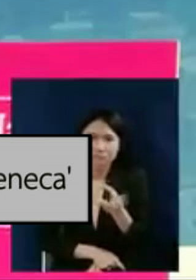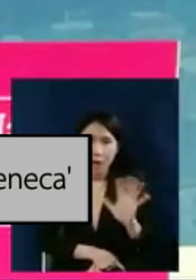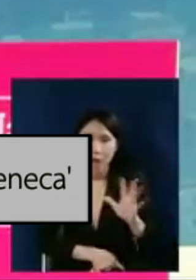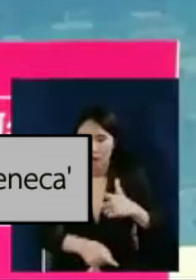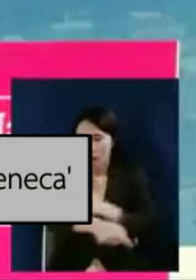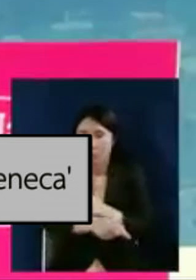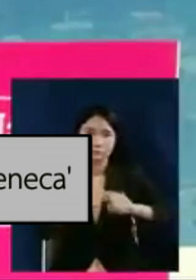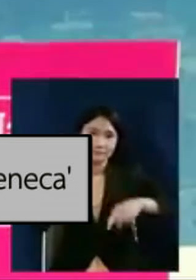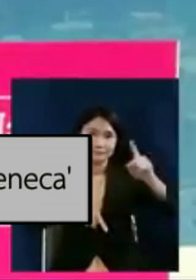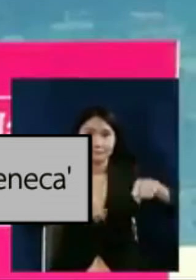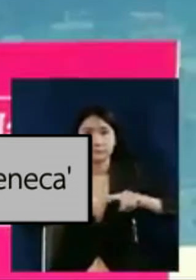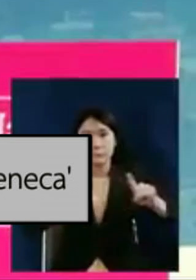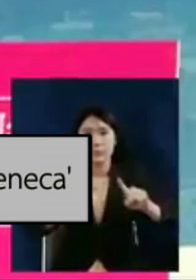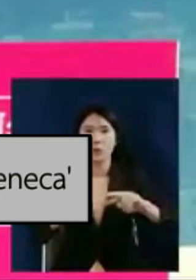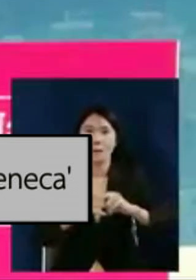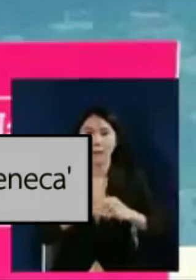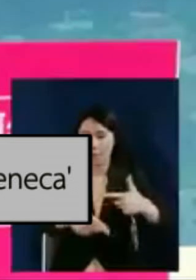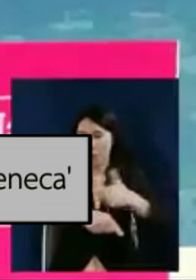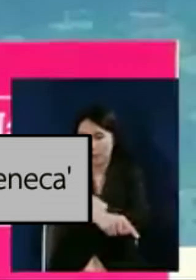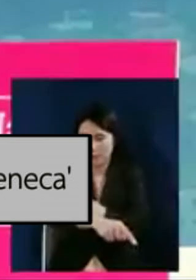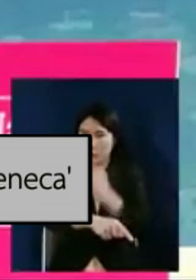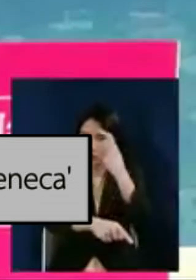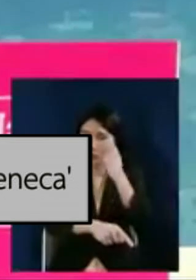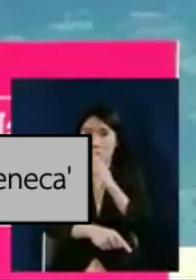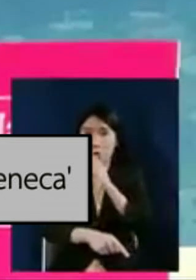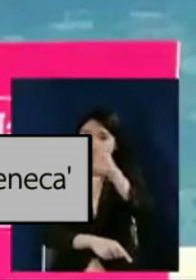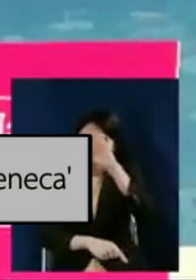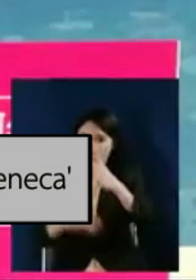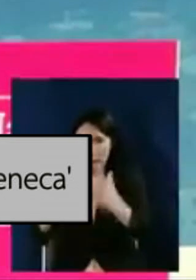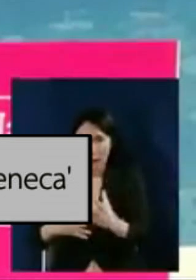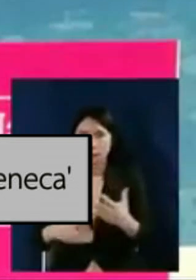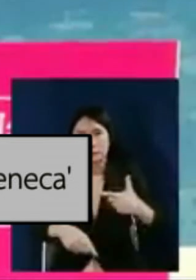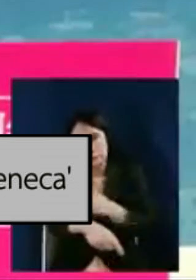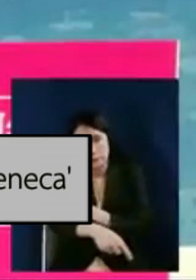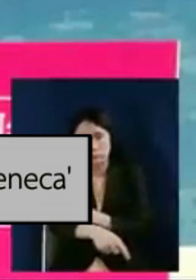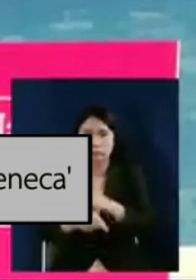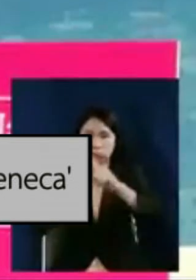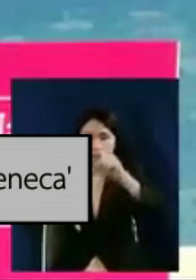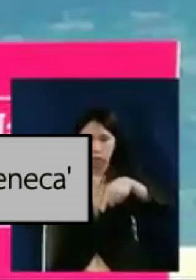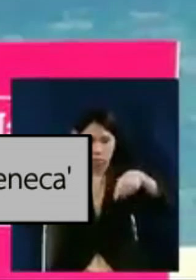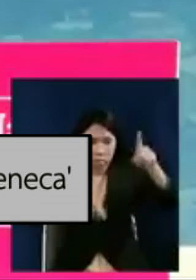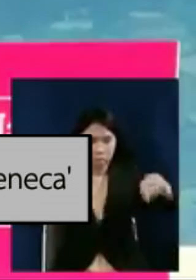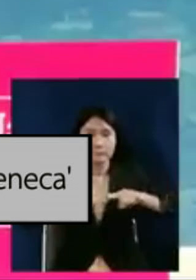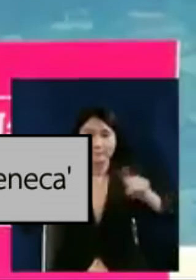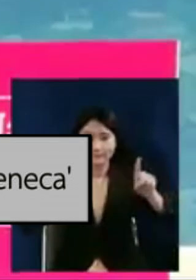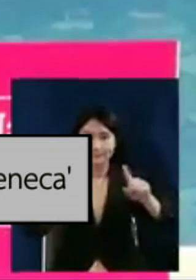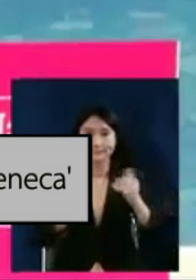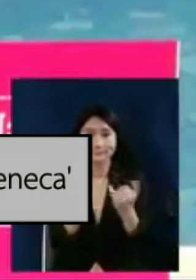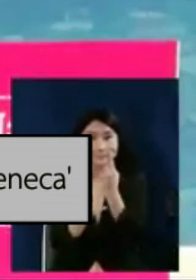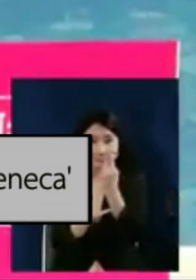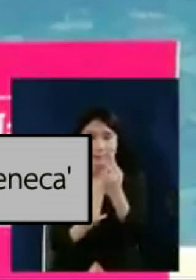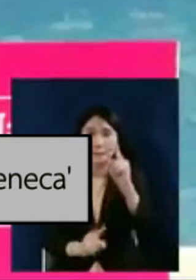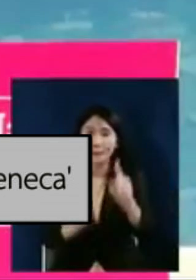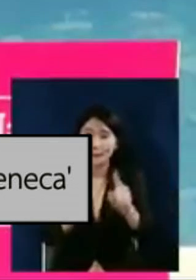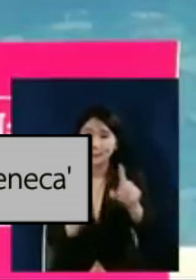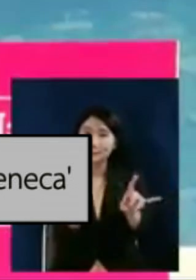ตั้งแต่เด็กๆก็ฉีดกันใช่ไหมพวก correoตับอักเสบเอพิษสุนัขบ้าอะไรแบบนี้เนี่ยก็คือเพาะเชื้อไวรัสขึ้นมาจำนวนมาก